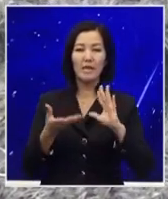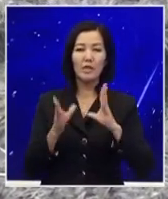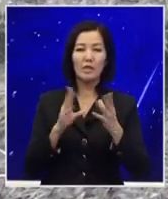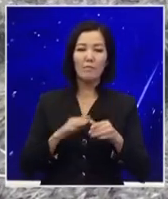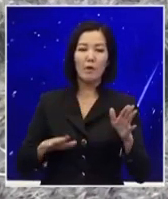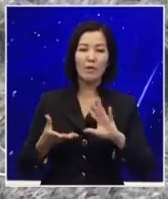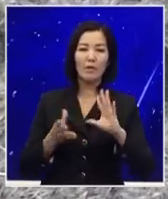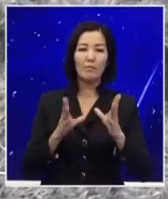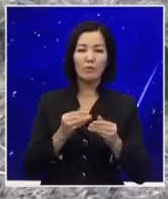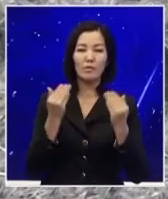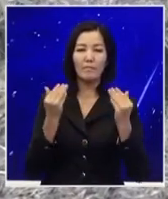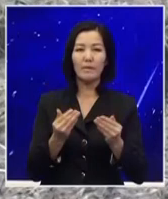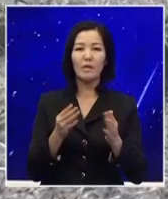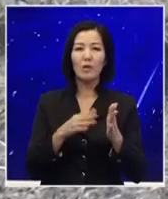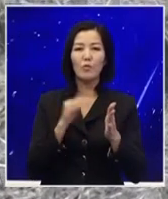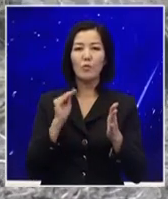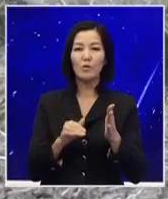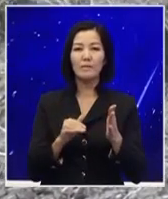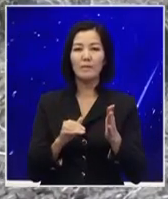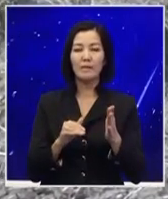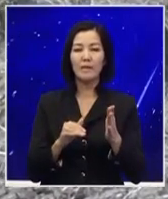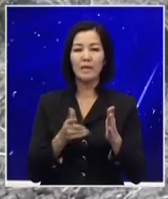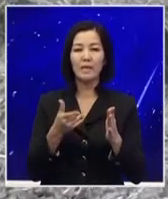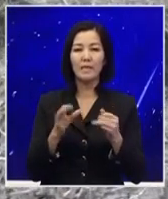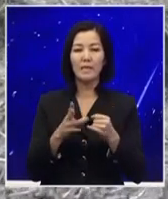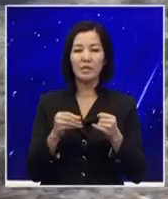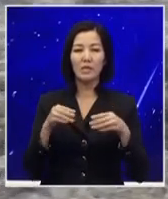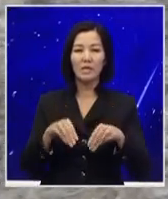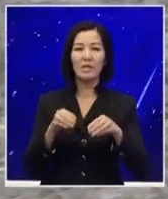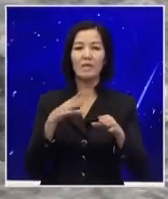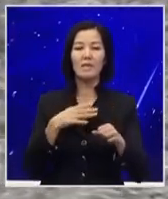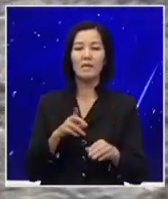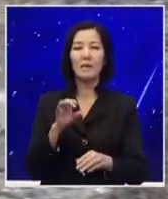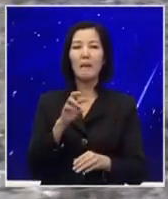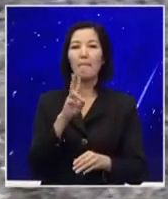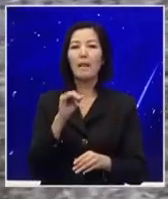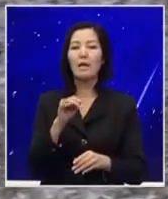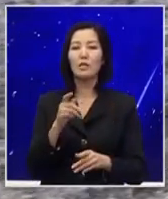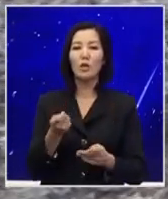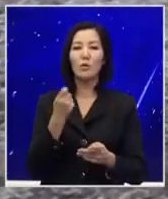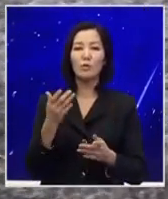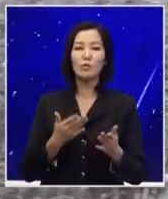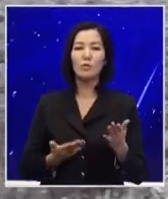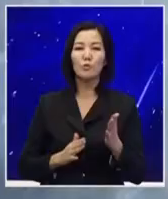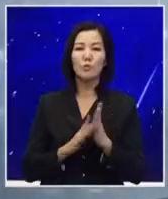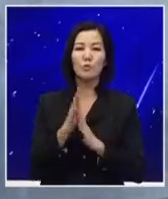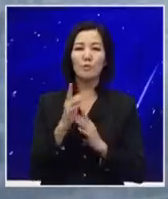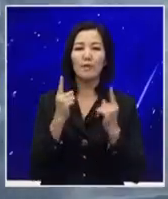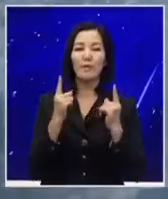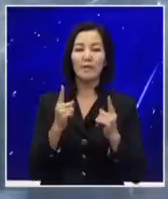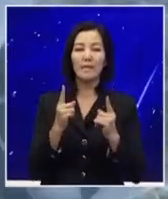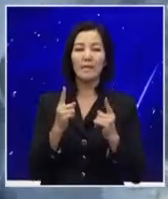аудан бойынша биыл 9 мың гектар жерге егін егілген екен. Балқашта күріш өсірумен айналысатын ірі серіктестіктердің